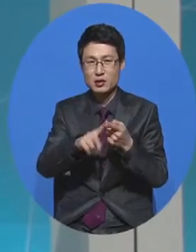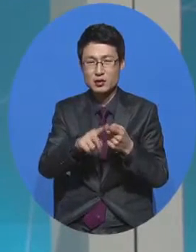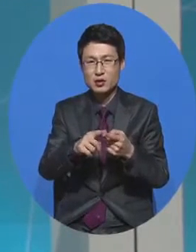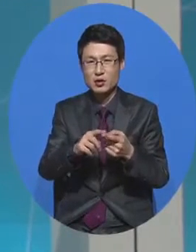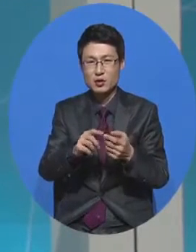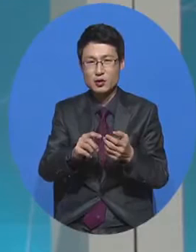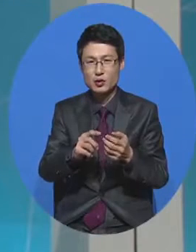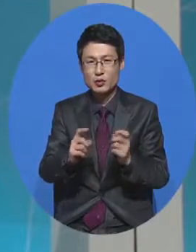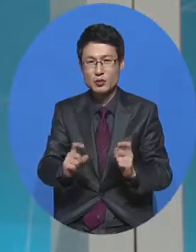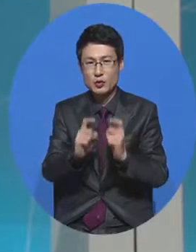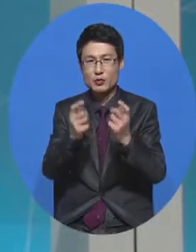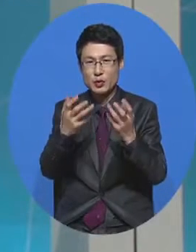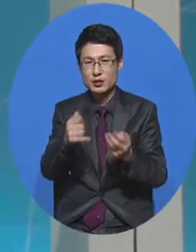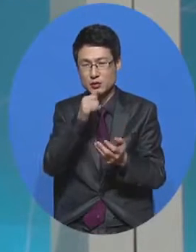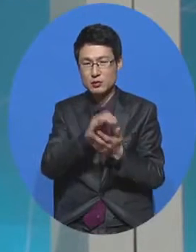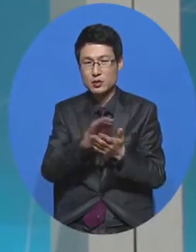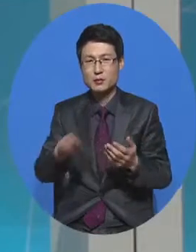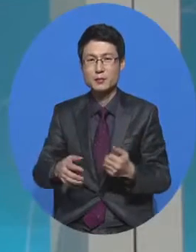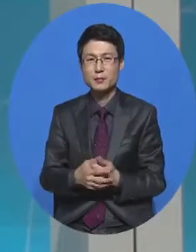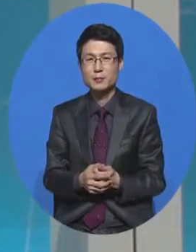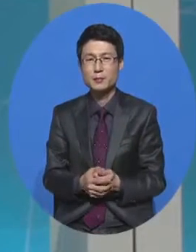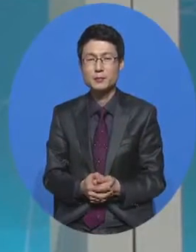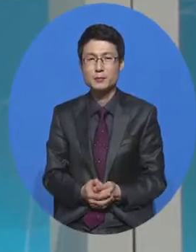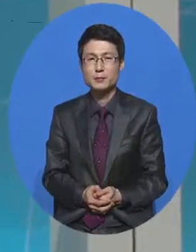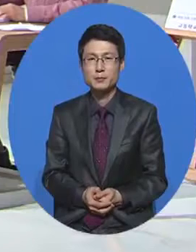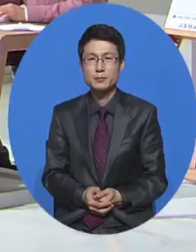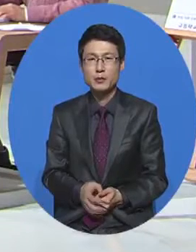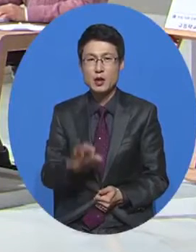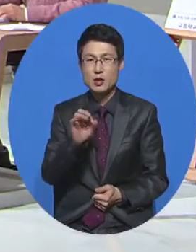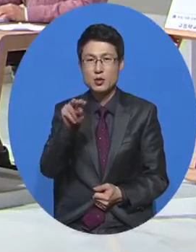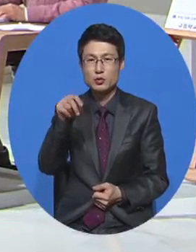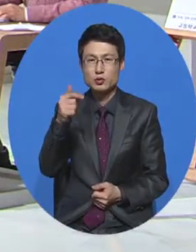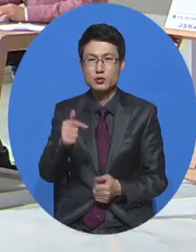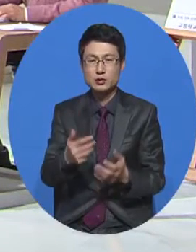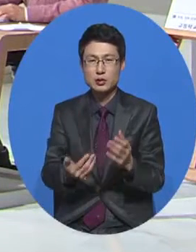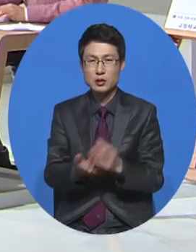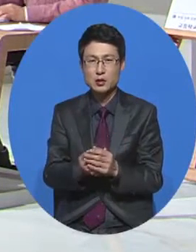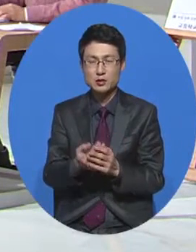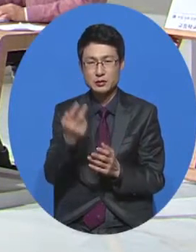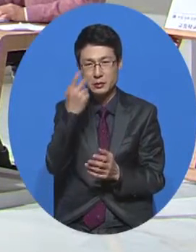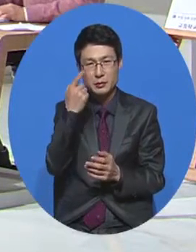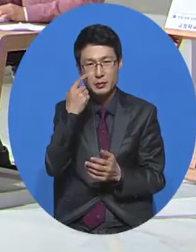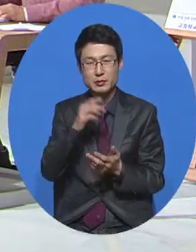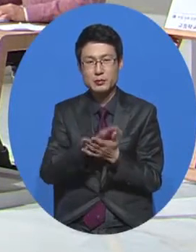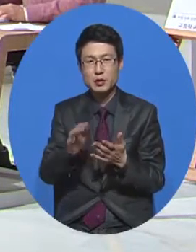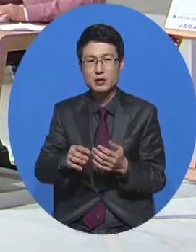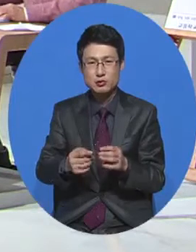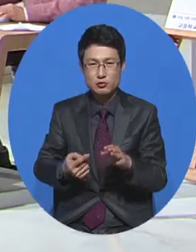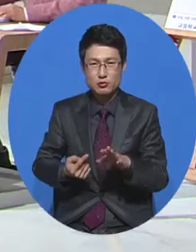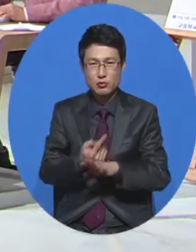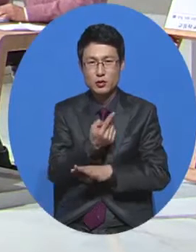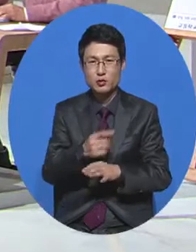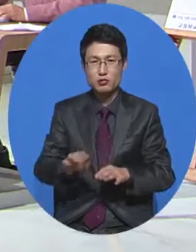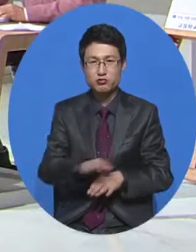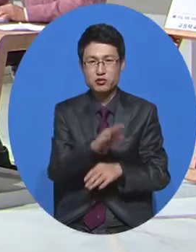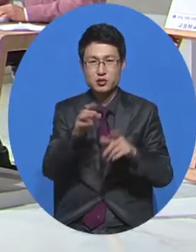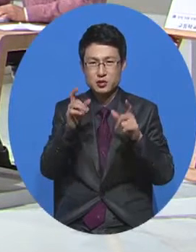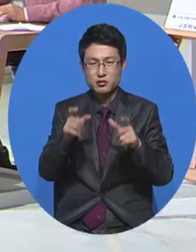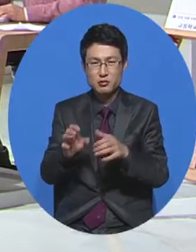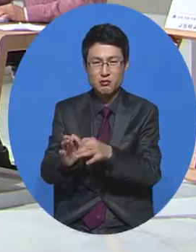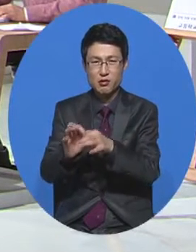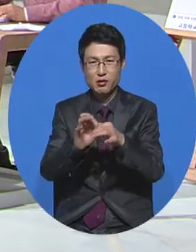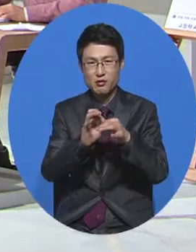논란이 좀 읽고 로 생각이 든 내내 요순 사건 좀 점검해 봤습니다 이밖에도 우리 지역과 관련된